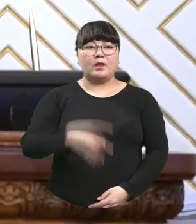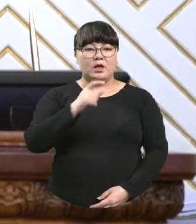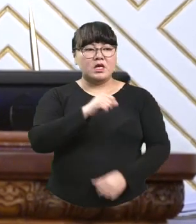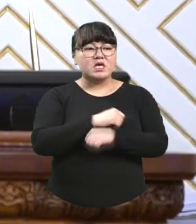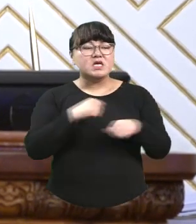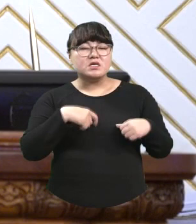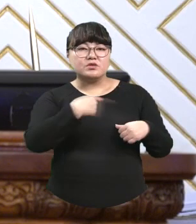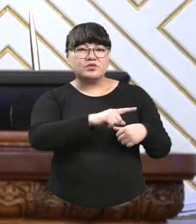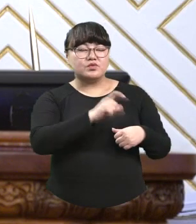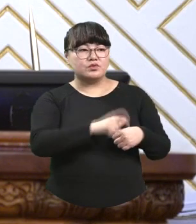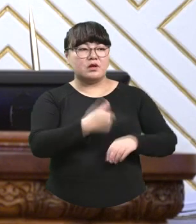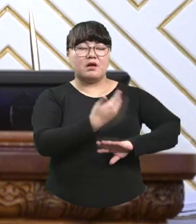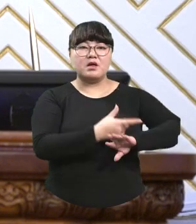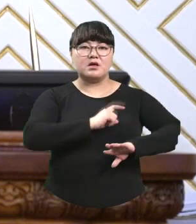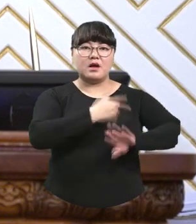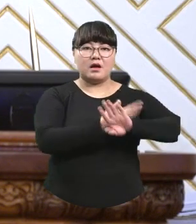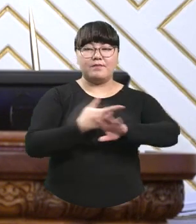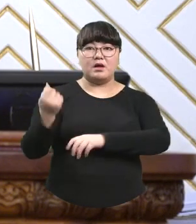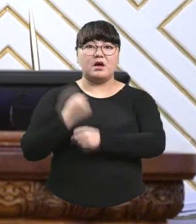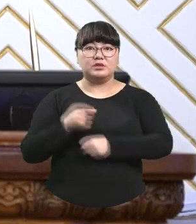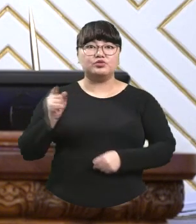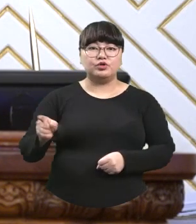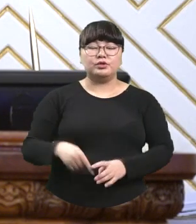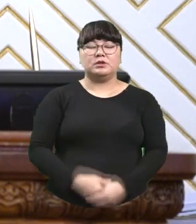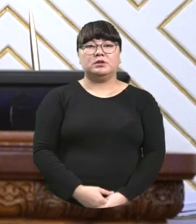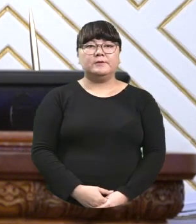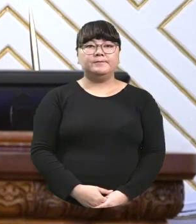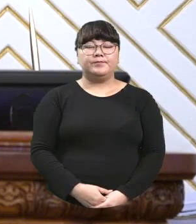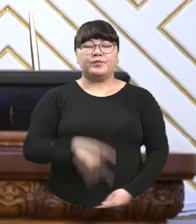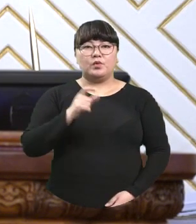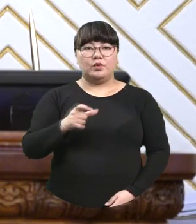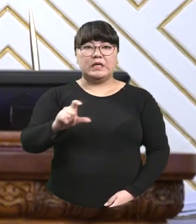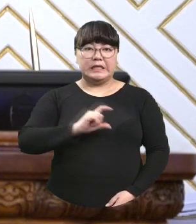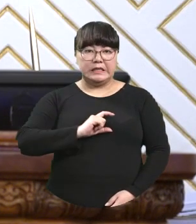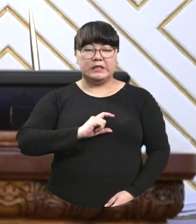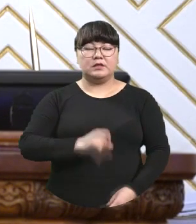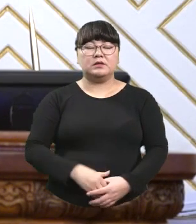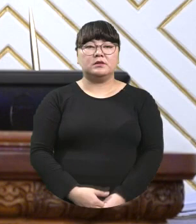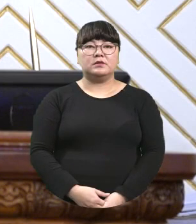хүний жирийн эргэн хүний эрхийг хамгаалдаг юм ажил. Ийм ч учраас